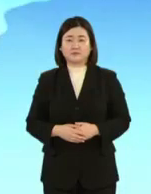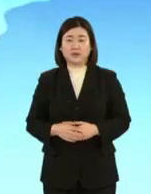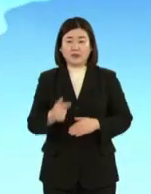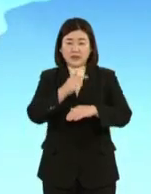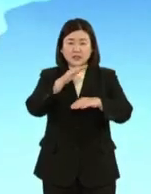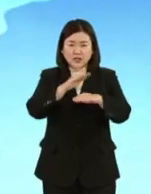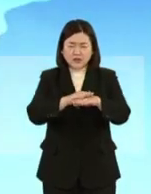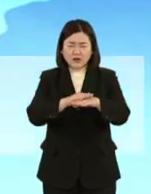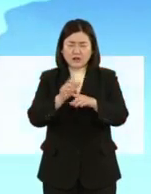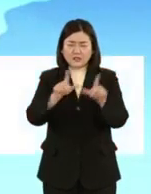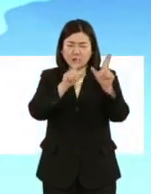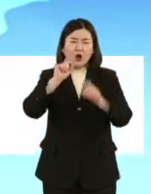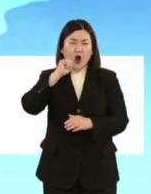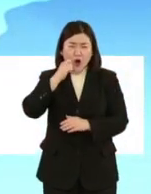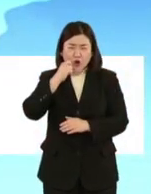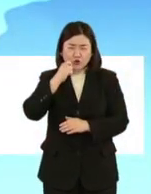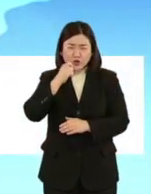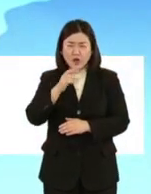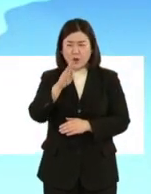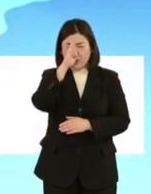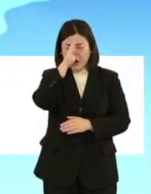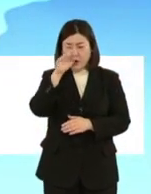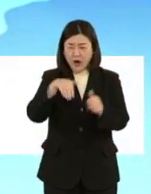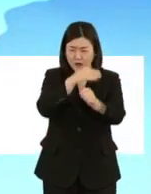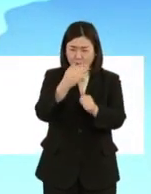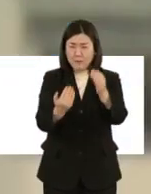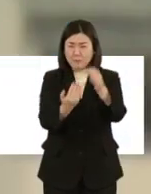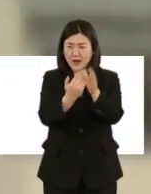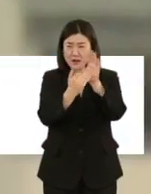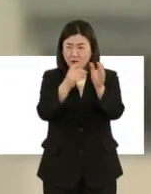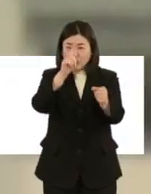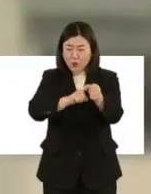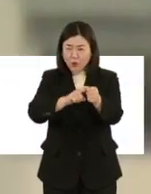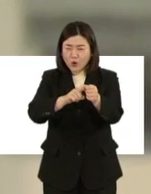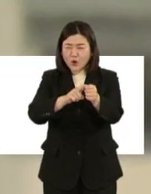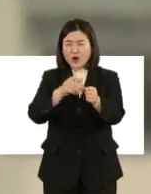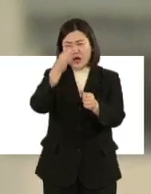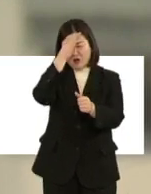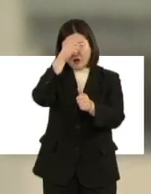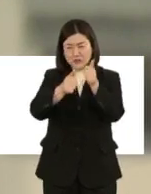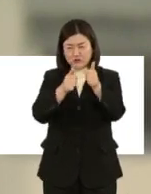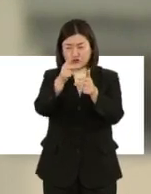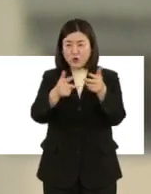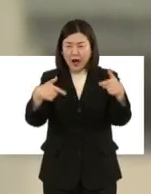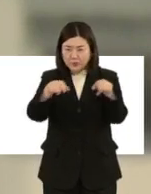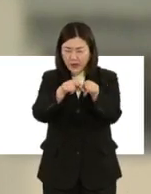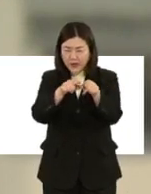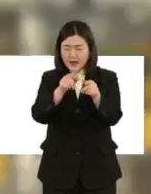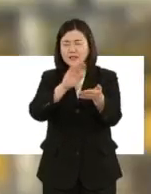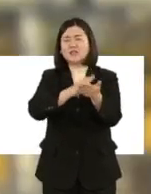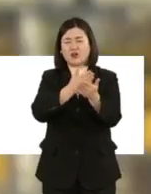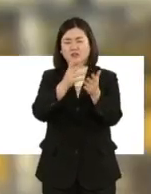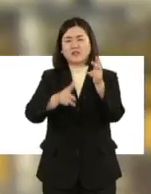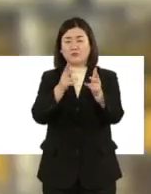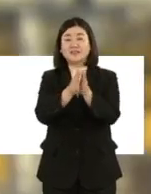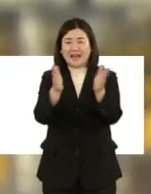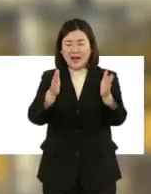대전시가 취약계층의 환경성 질환 예방에 위해 한국 환경 산업기술원과 실내 환경 개선사업을 벌입니다